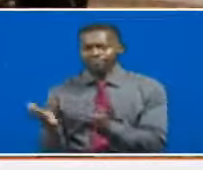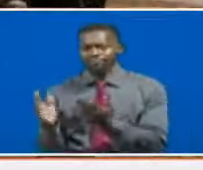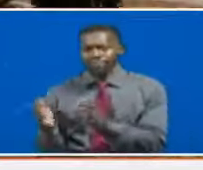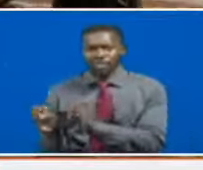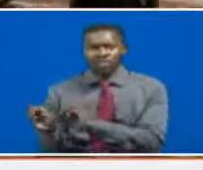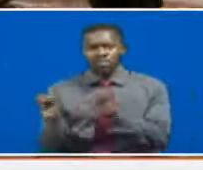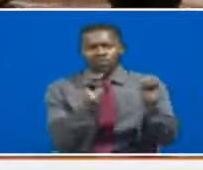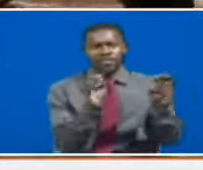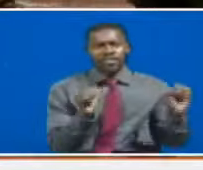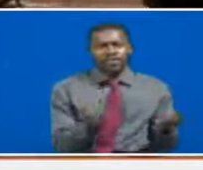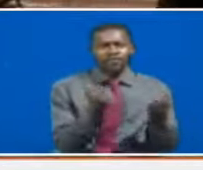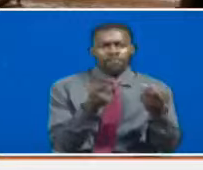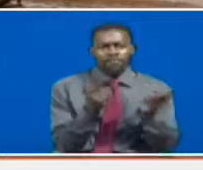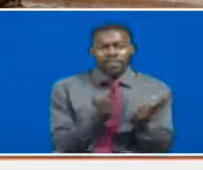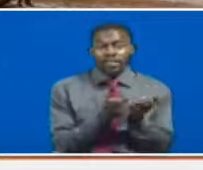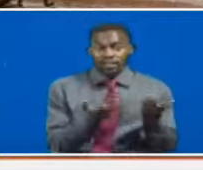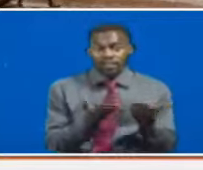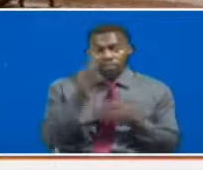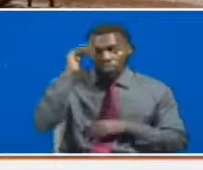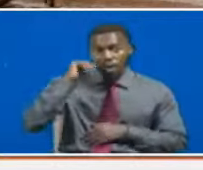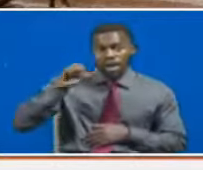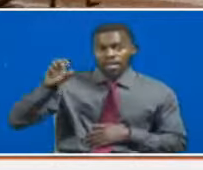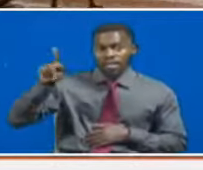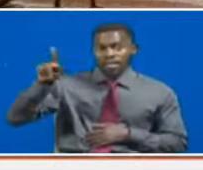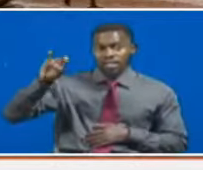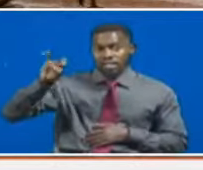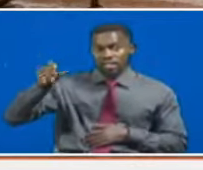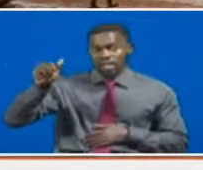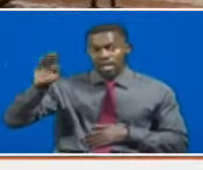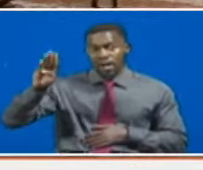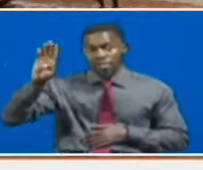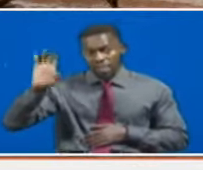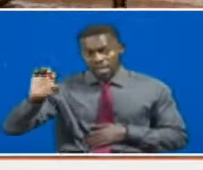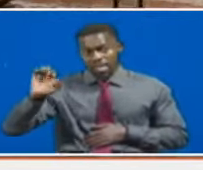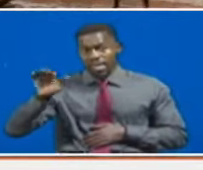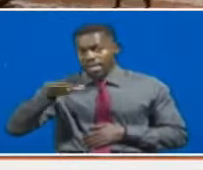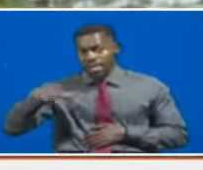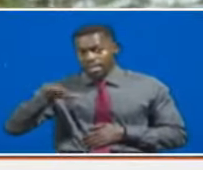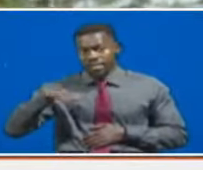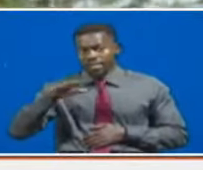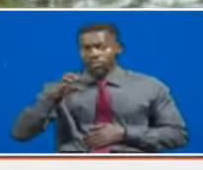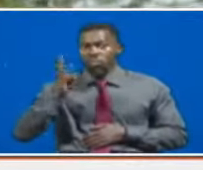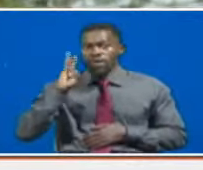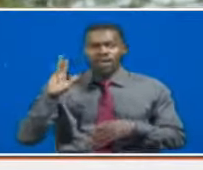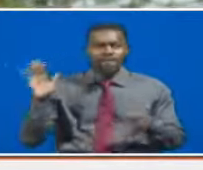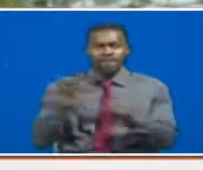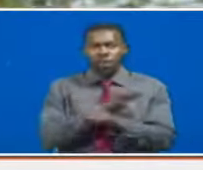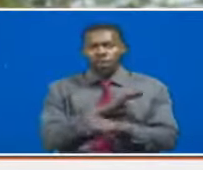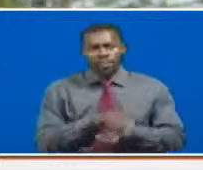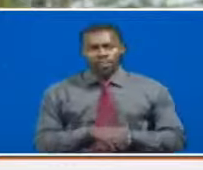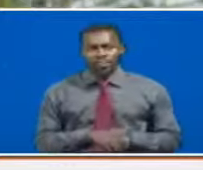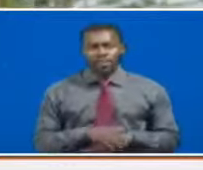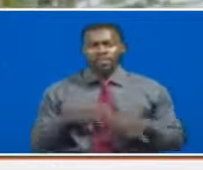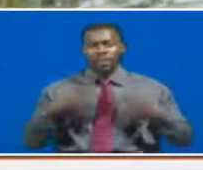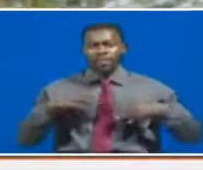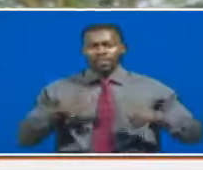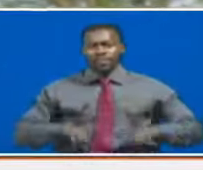it emerged that more dams in Kijabe area were full and their safety was not guaranteed. Wale watu wako huko kwa